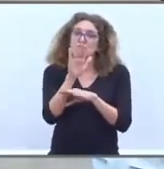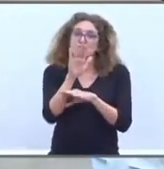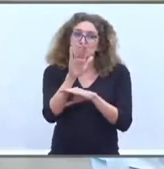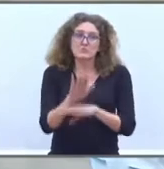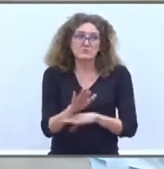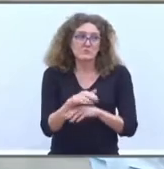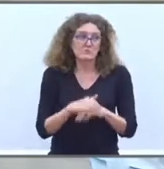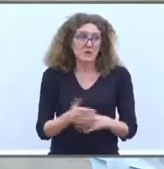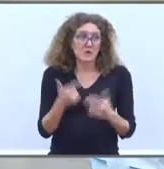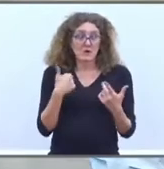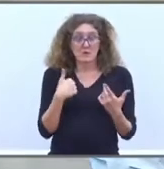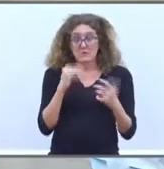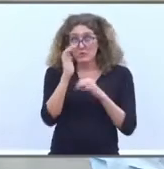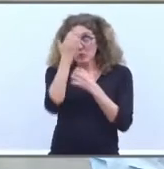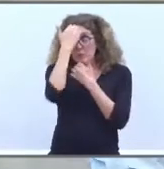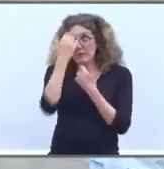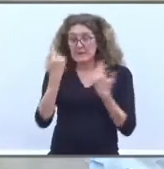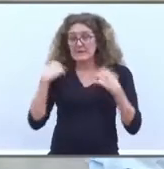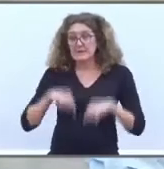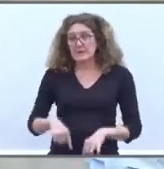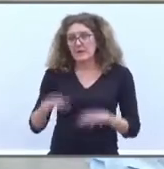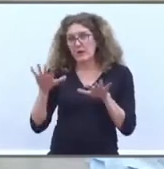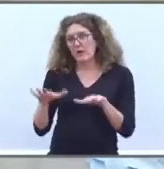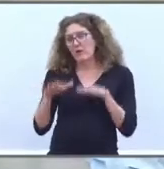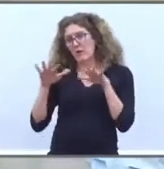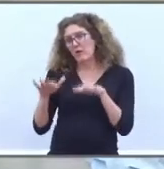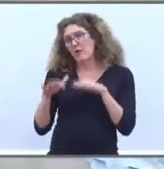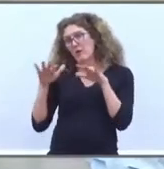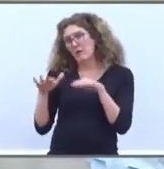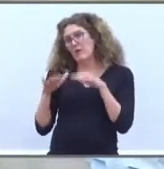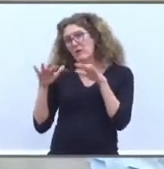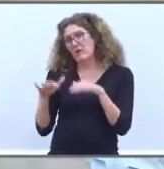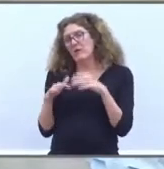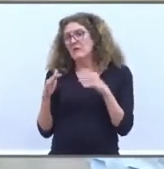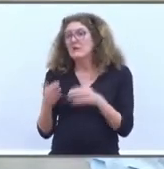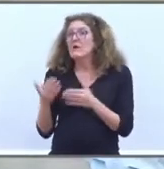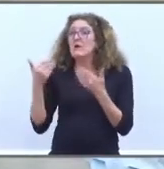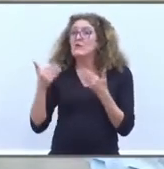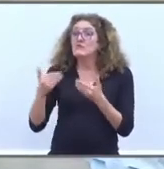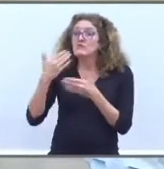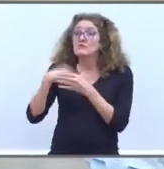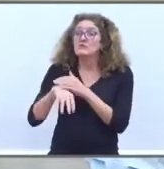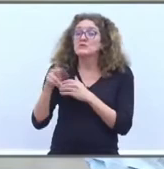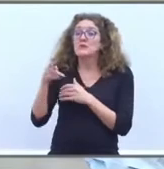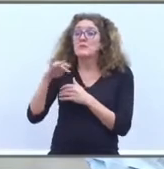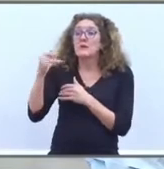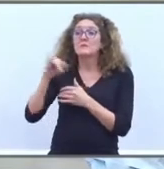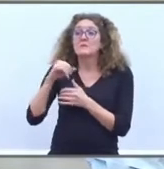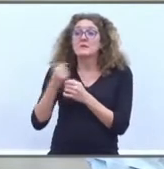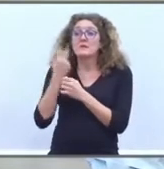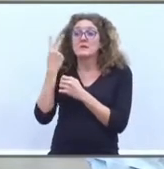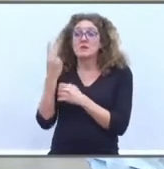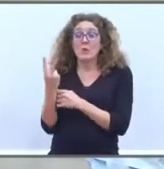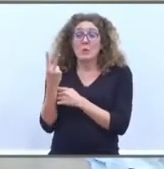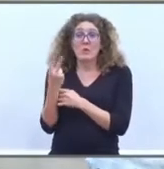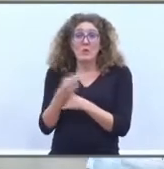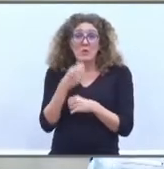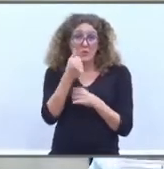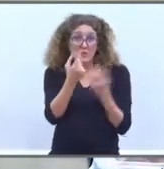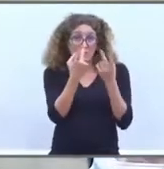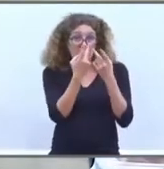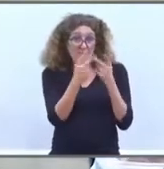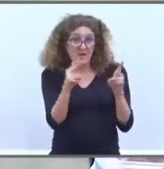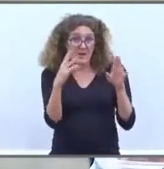les lenteurs des services de l'État, parce qu'il y a d'autres communes. Et aujourd'hui, dans le PAPI 2, la seule commune sur laquelle on est arrivé à obtenir un